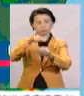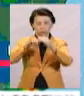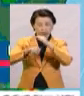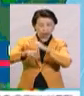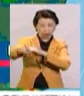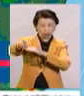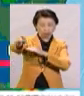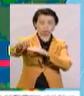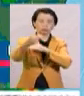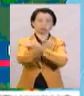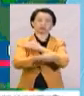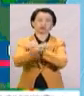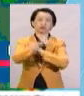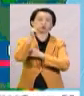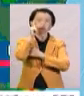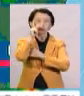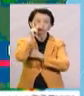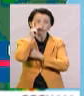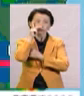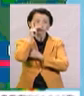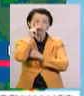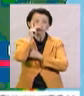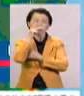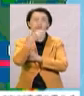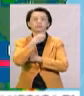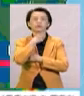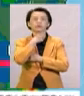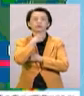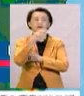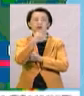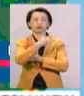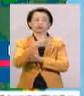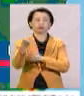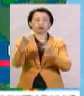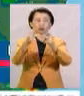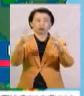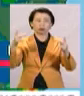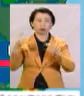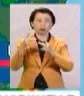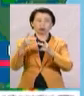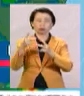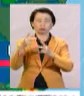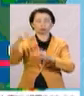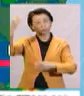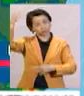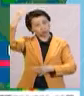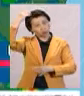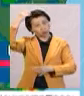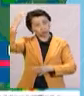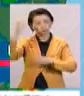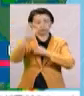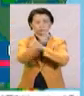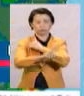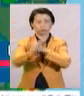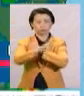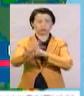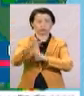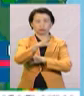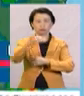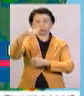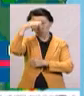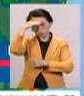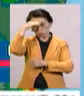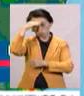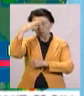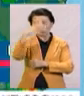pedalaman negeri Kedah, Perak dan juga di kawasan pedalaman negeri Selangor, negeri Sembilan dan juga negeri Johor,